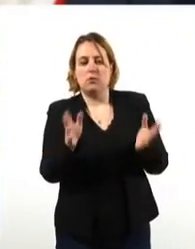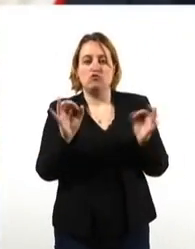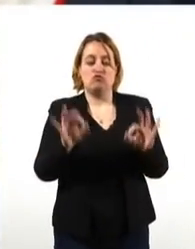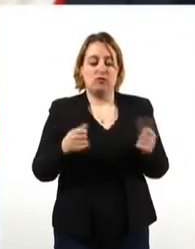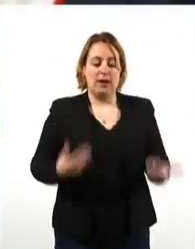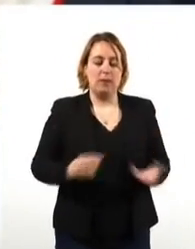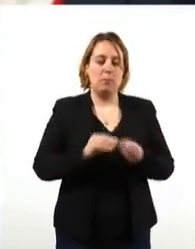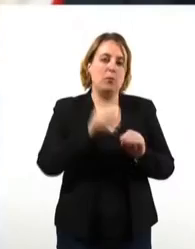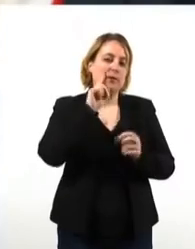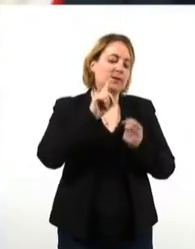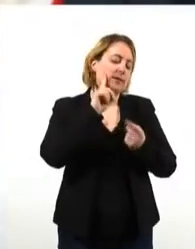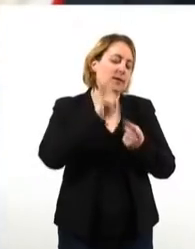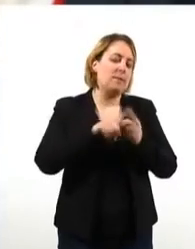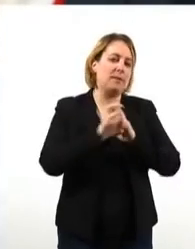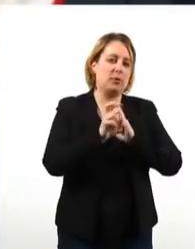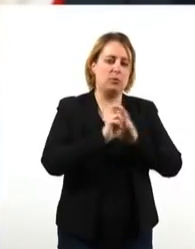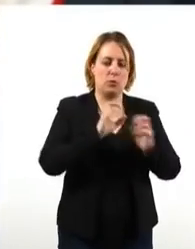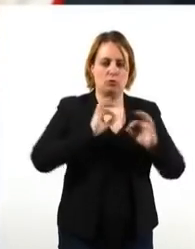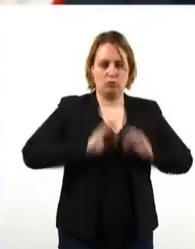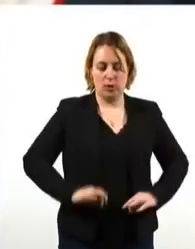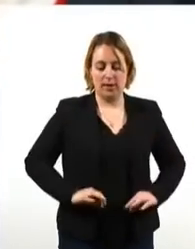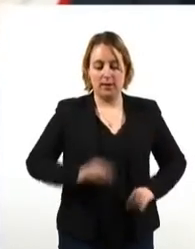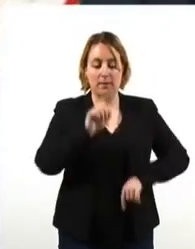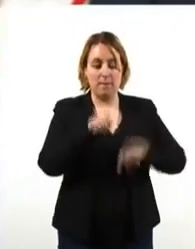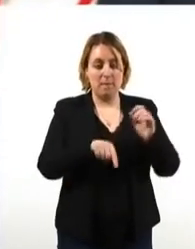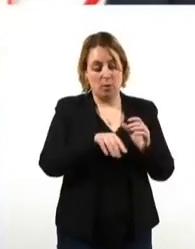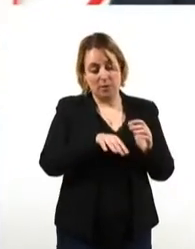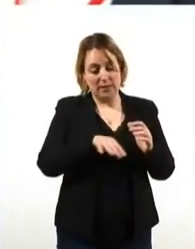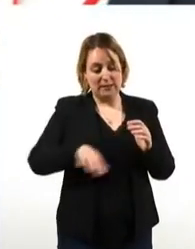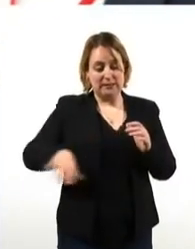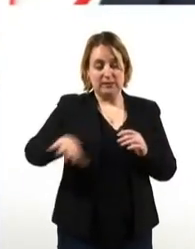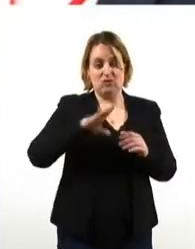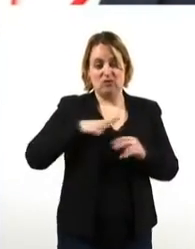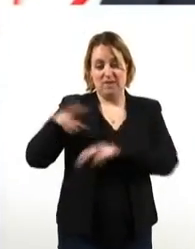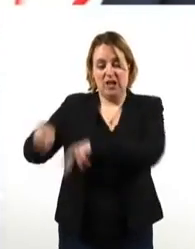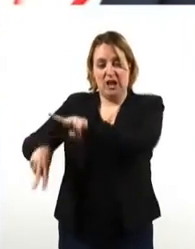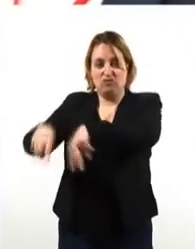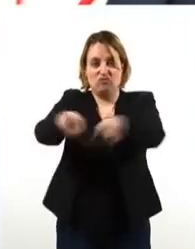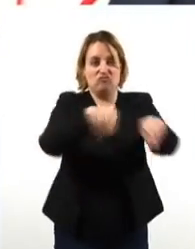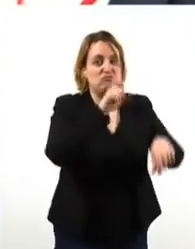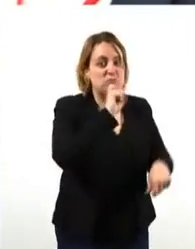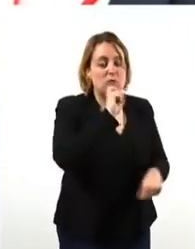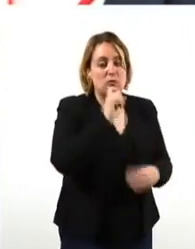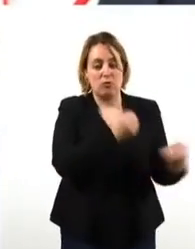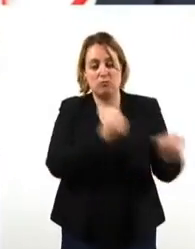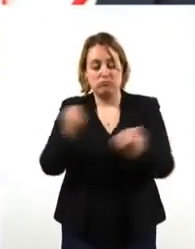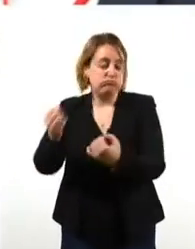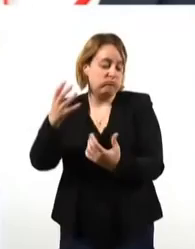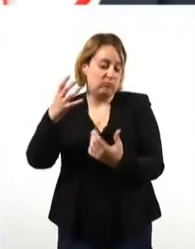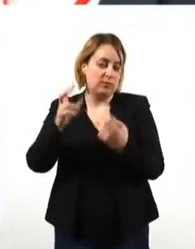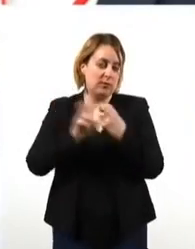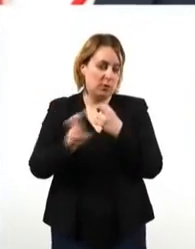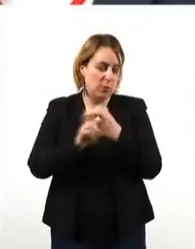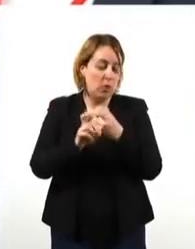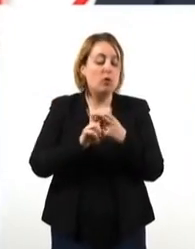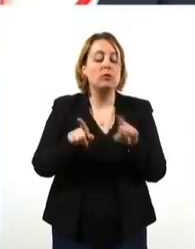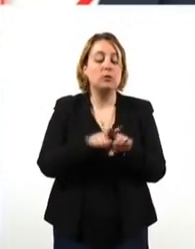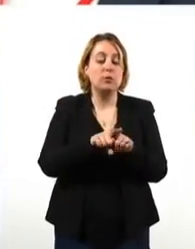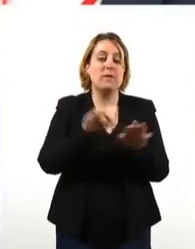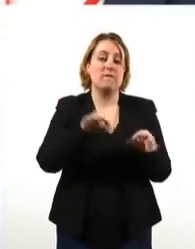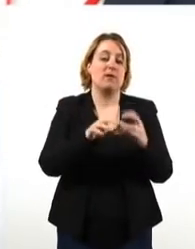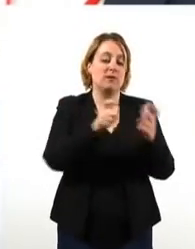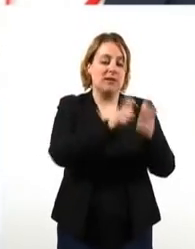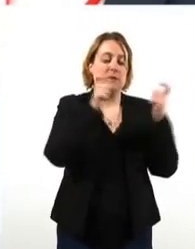scolaire. Alors, parfois, c'est la desserte qui n'est pas assez bonne, qui ne va pas partout. Mais on a en plus beaucoup de problèmes de recrutement dans ce secteur. Donc, on avait